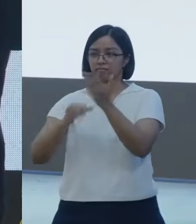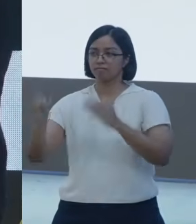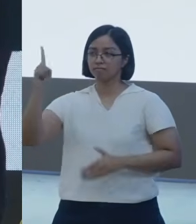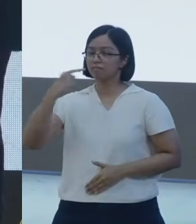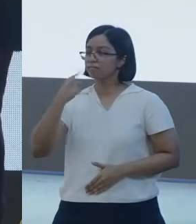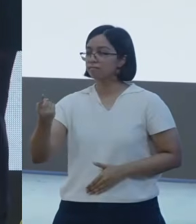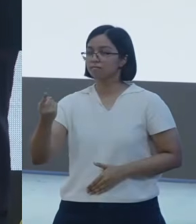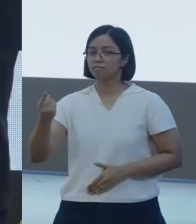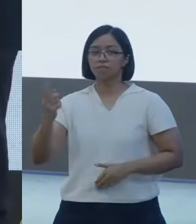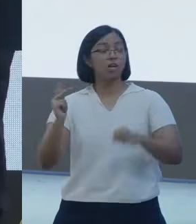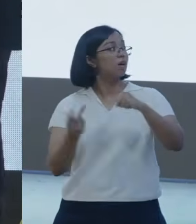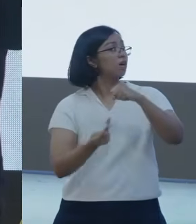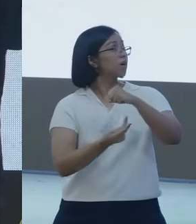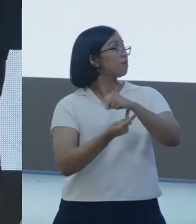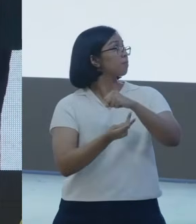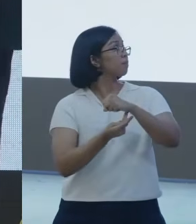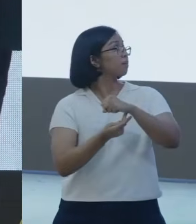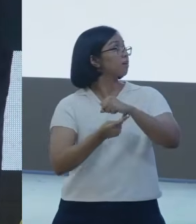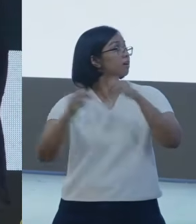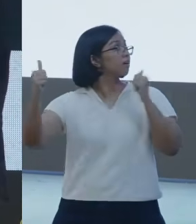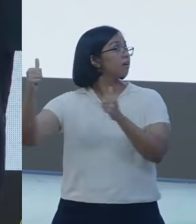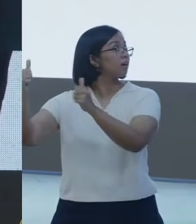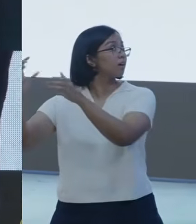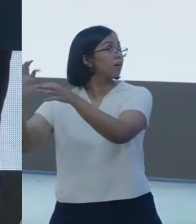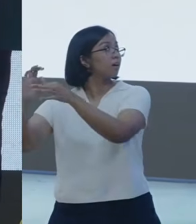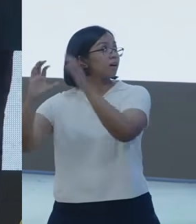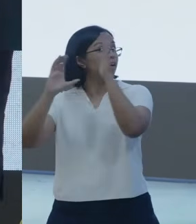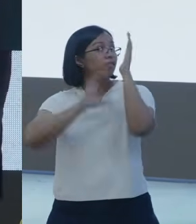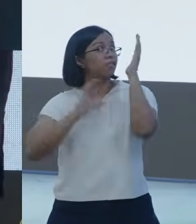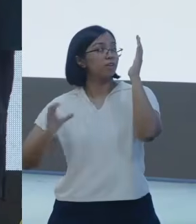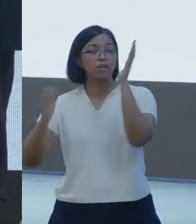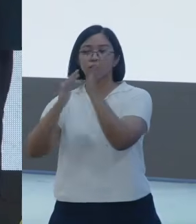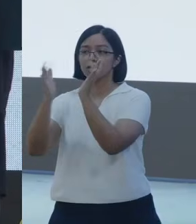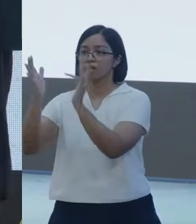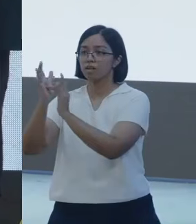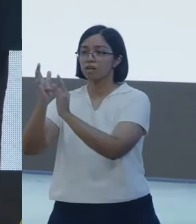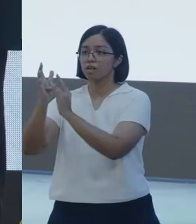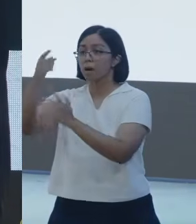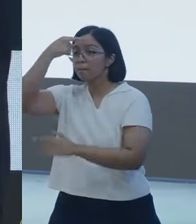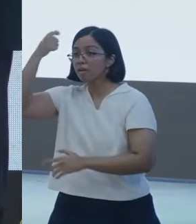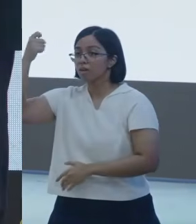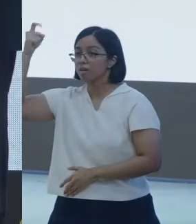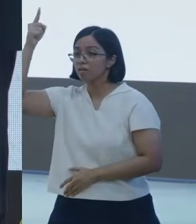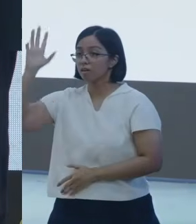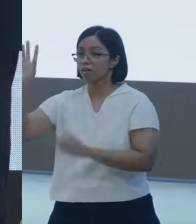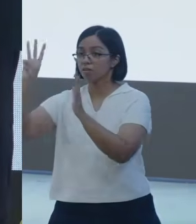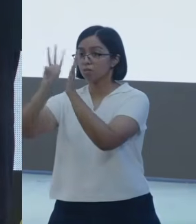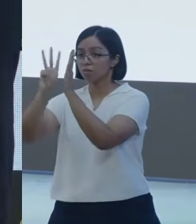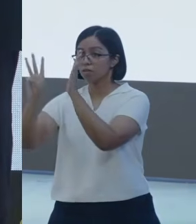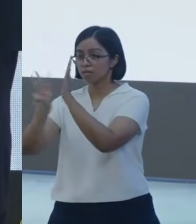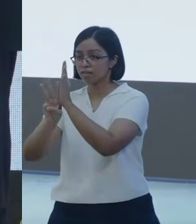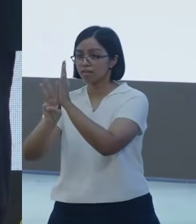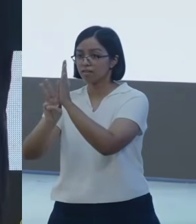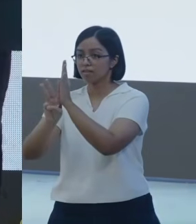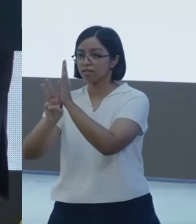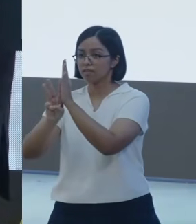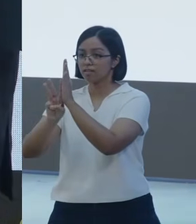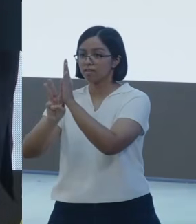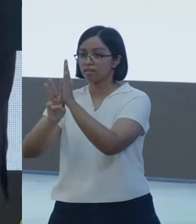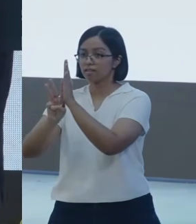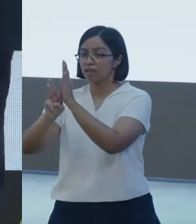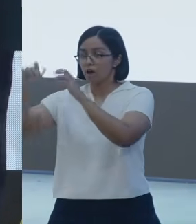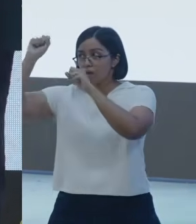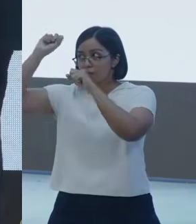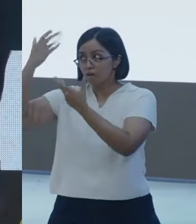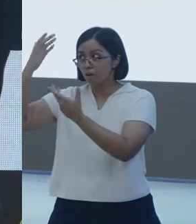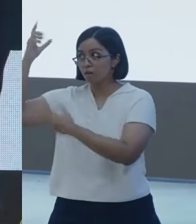an apostle of Christ Jesus, by the will of God. Wala siyang sariling will. Ang will niya is